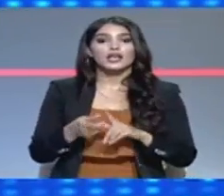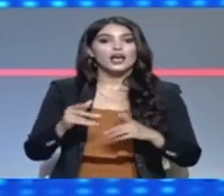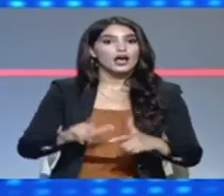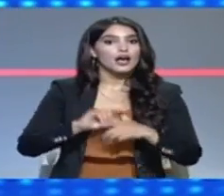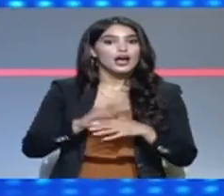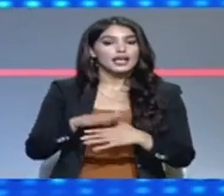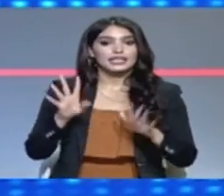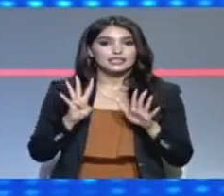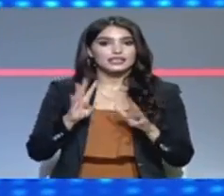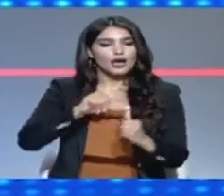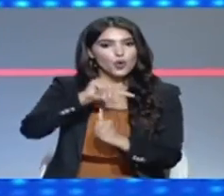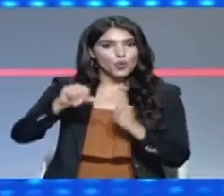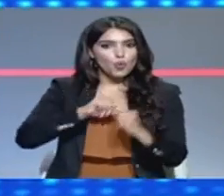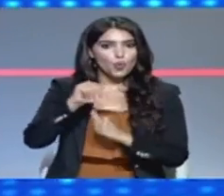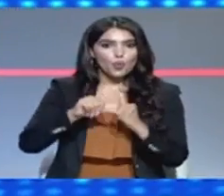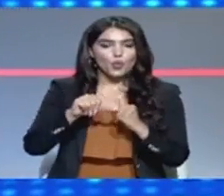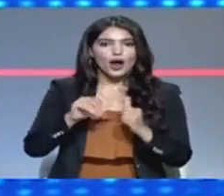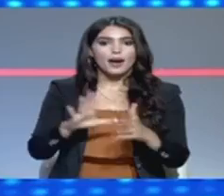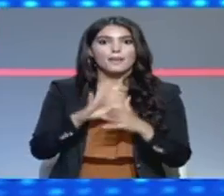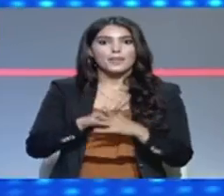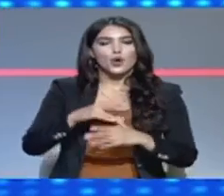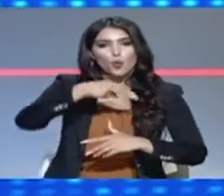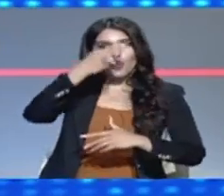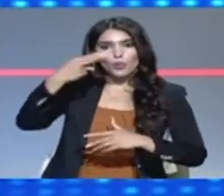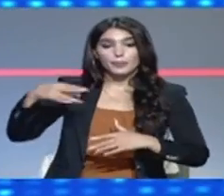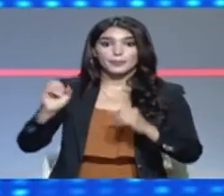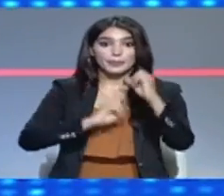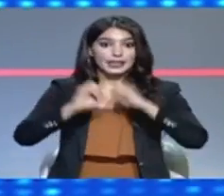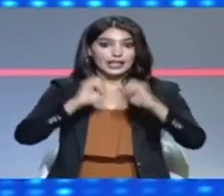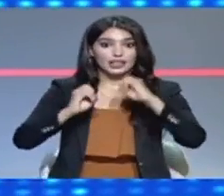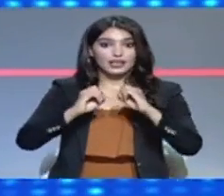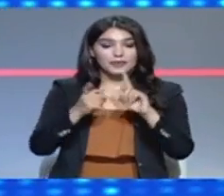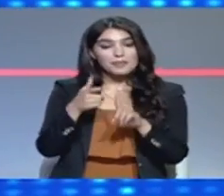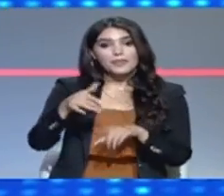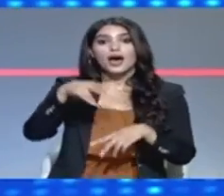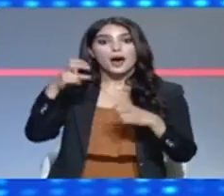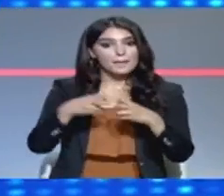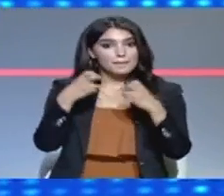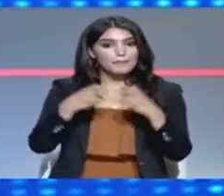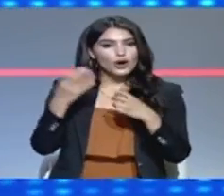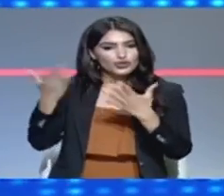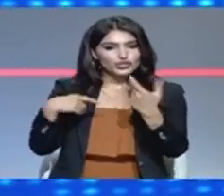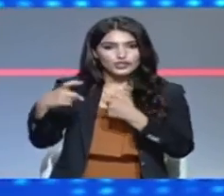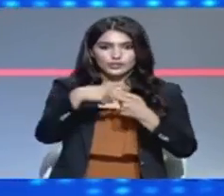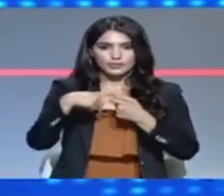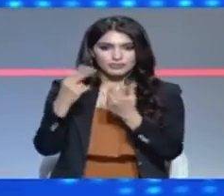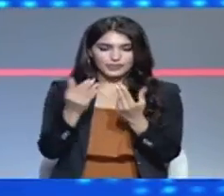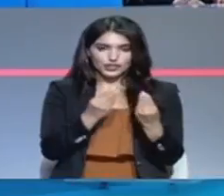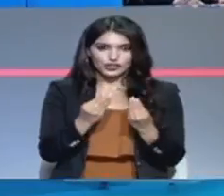الدورة 9 للمهرجان الدولي للفنون التشكيلية بتنظيم معرض ضم عديد الإبداعات الفنية.